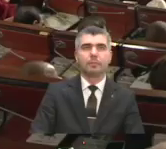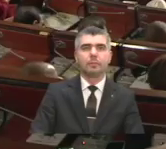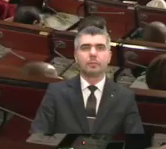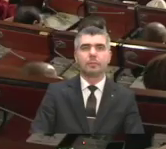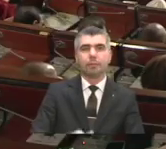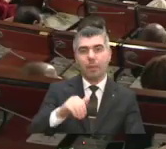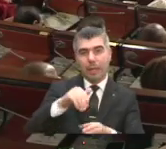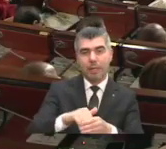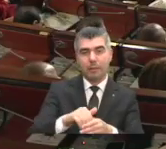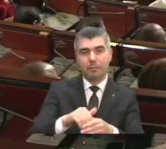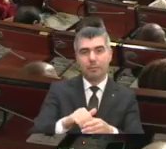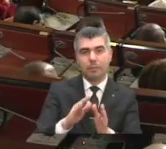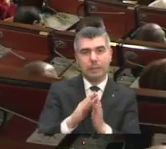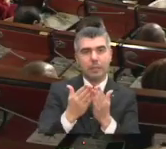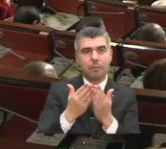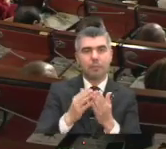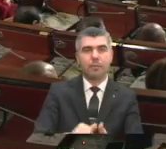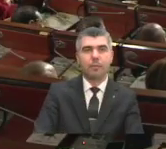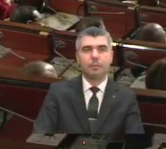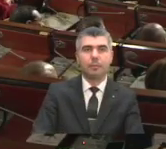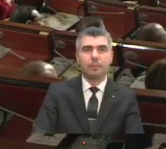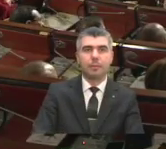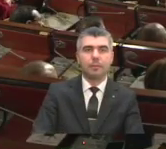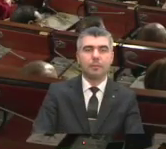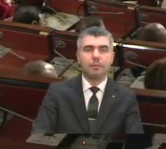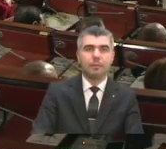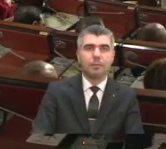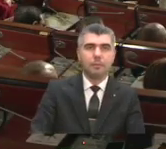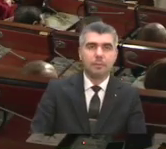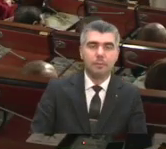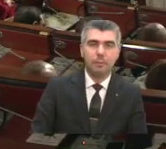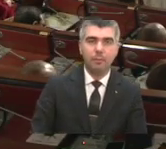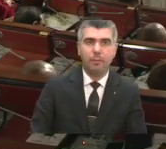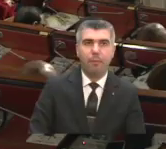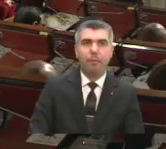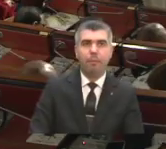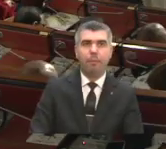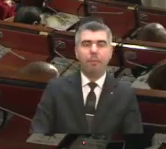كلمة لفريق التقدم والاشتراكية السيد الرئيس السي رشيد الحموني.